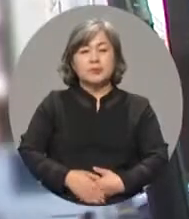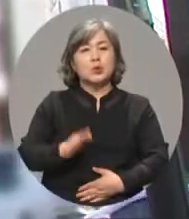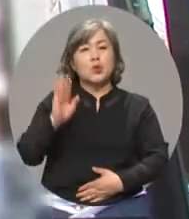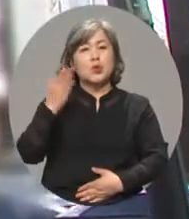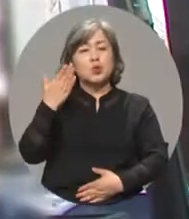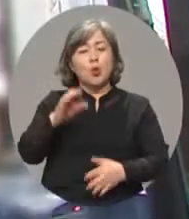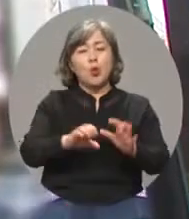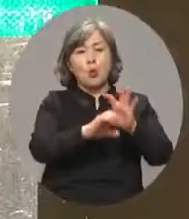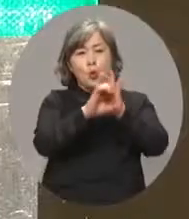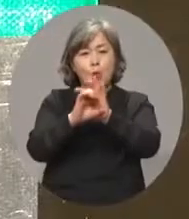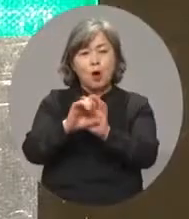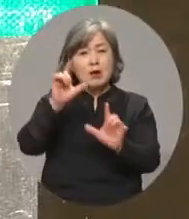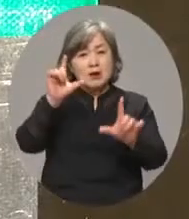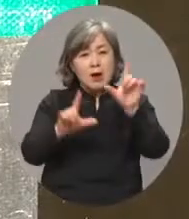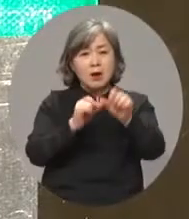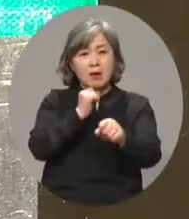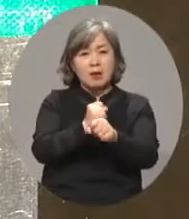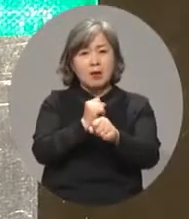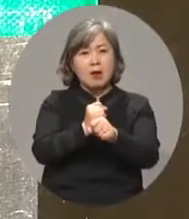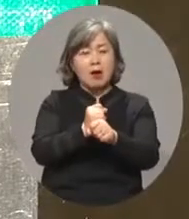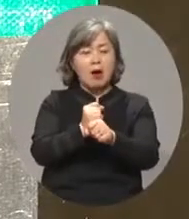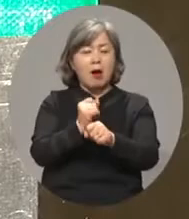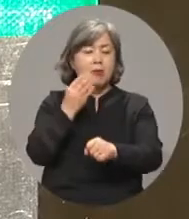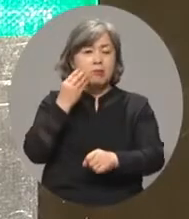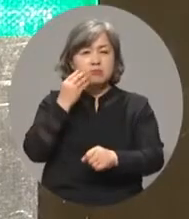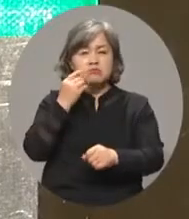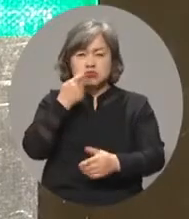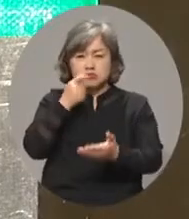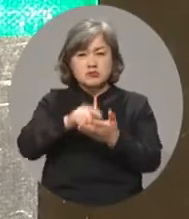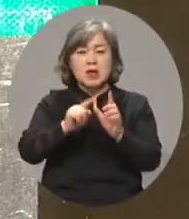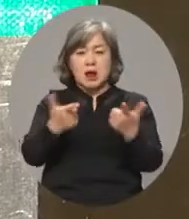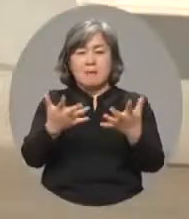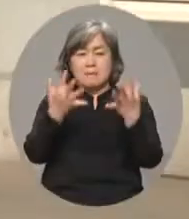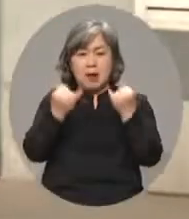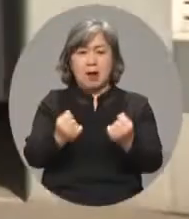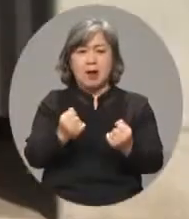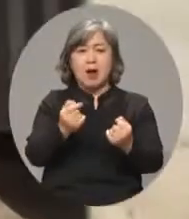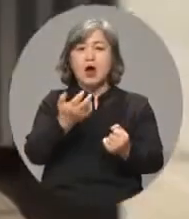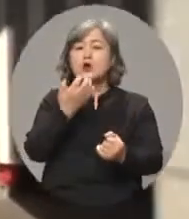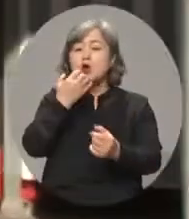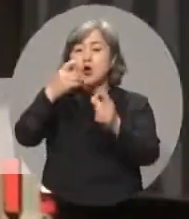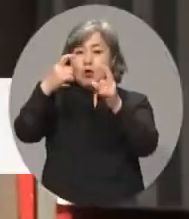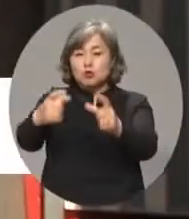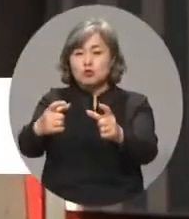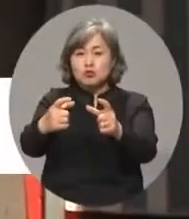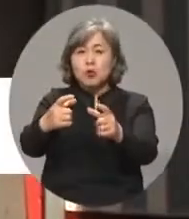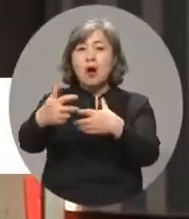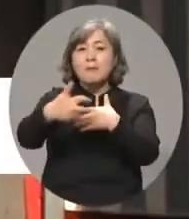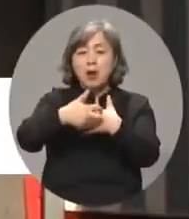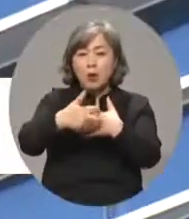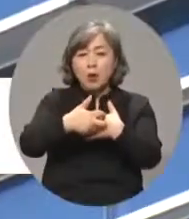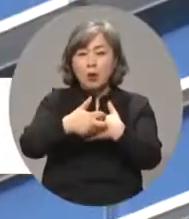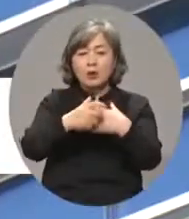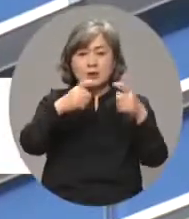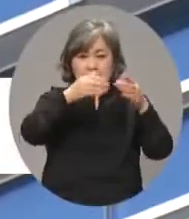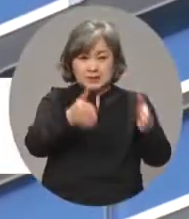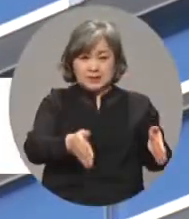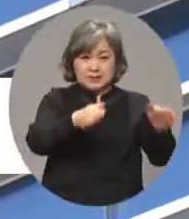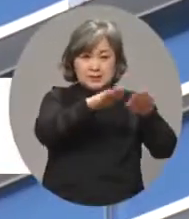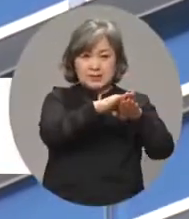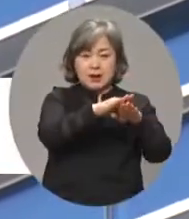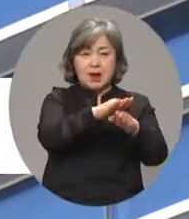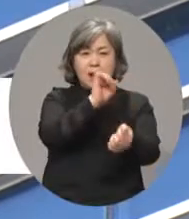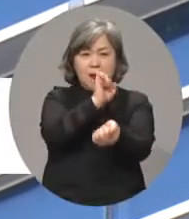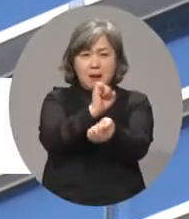요즘 코로나19 상황이 심상치 않습니다. 수도권을 중심으로 요양병원과 시설에 집중되던